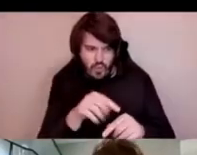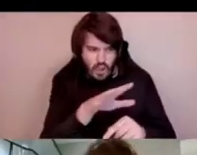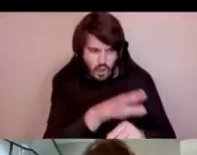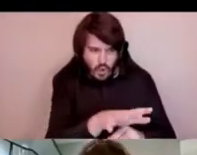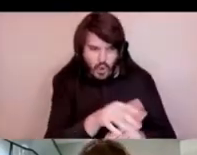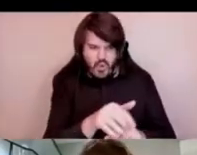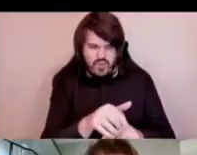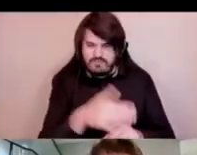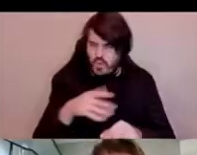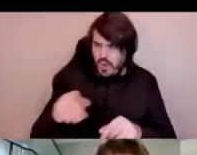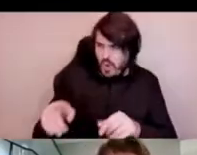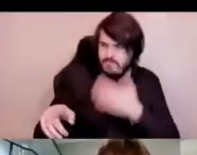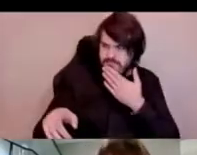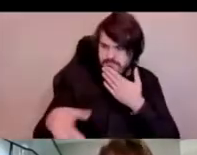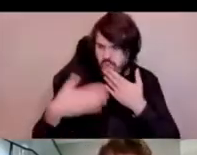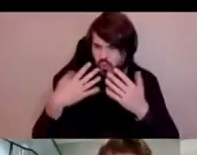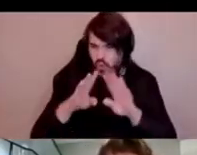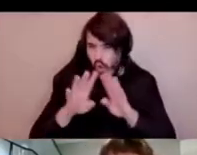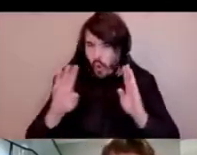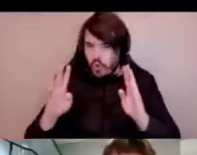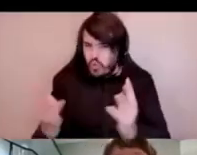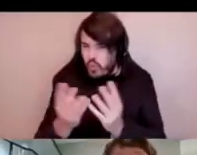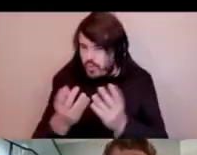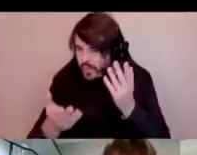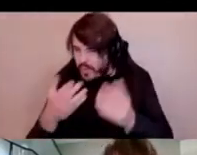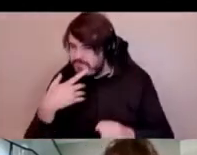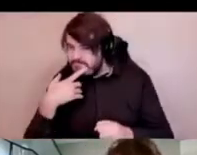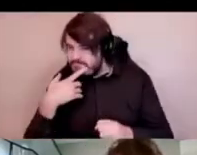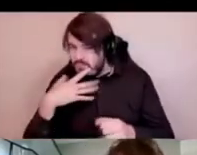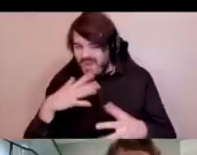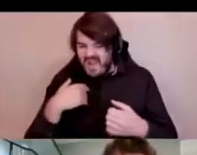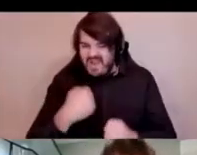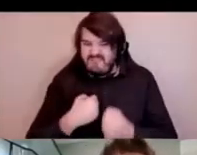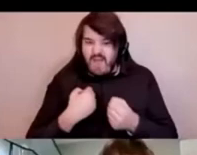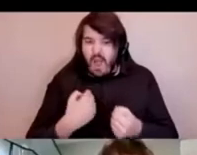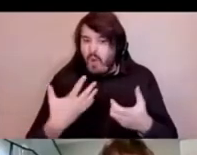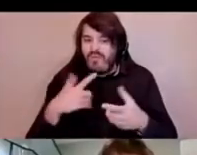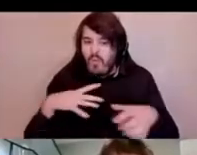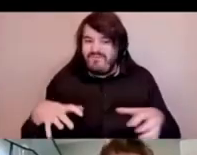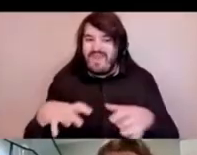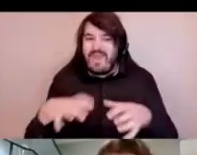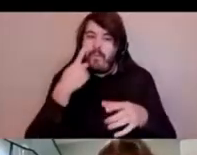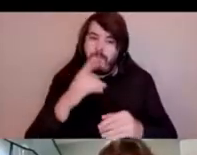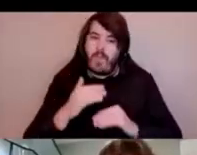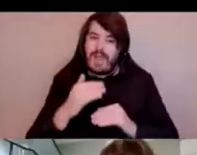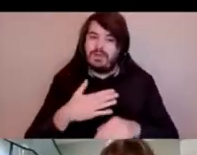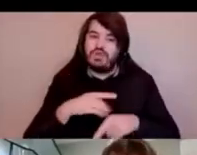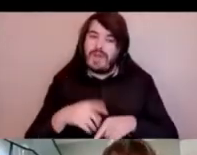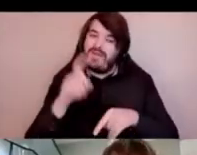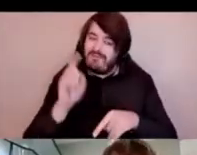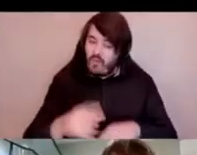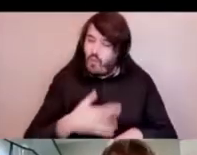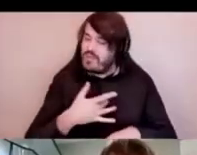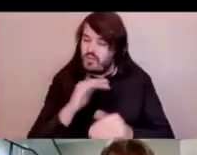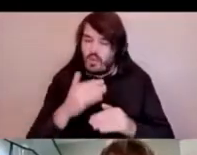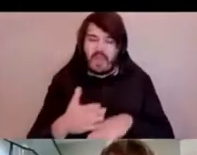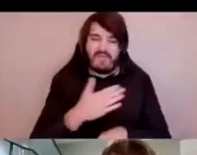faire une clôture? Combien d'efforts ça va me prendre pour protéger mon jardin? C'est toutes des choses qu'il faut considérer.